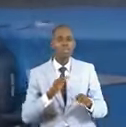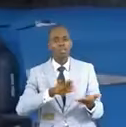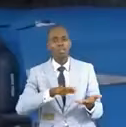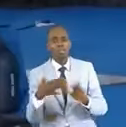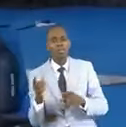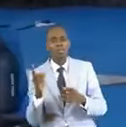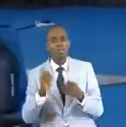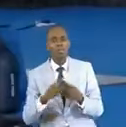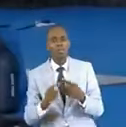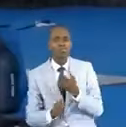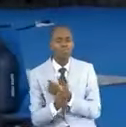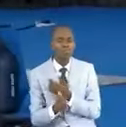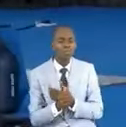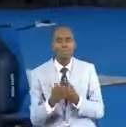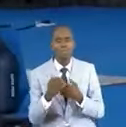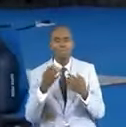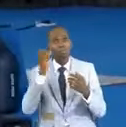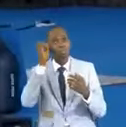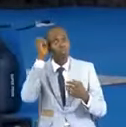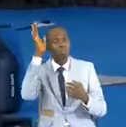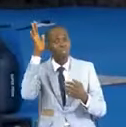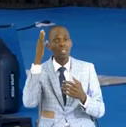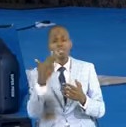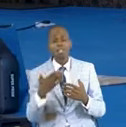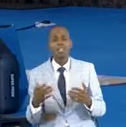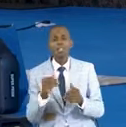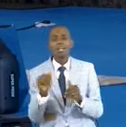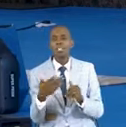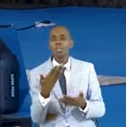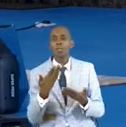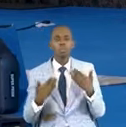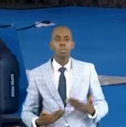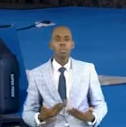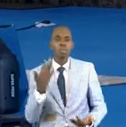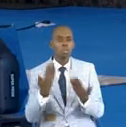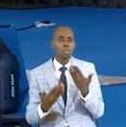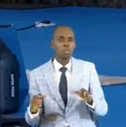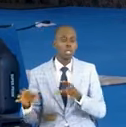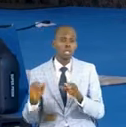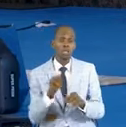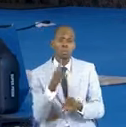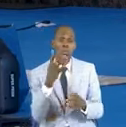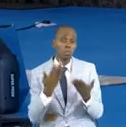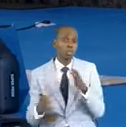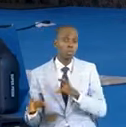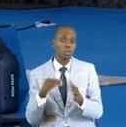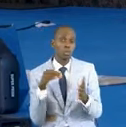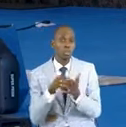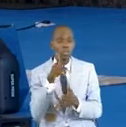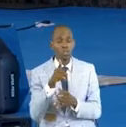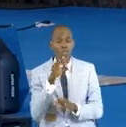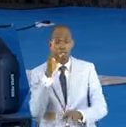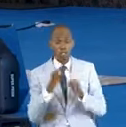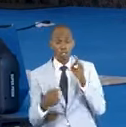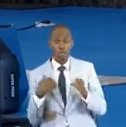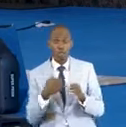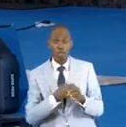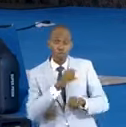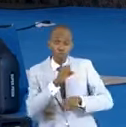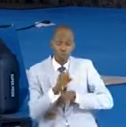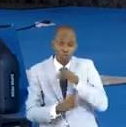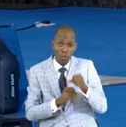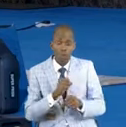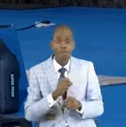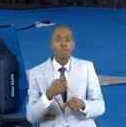nsogbu ọbụla mmadụ nwere ike inye gị. Ọ bụrụ na anyị soro Kraịst hụkwa ahụhụ, anyị ga-esokwa Kraịst bụrụ